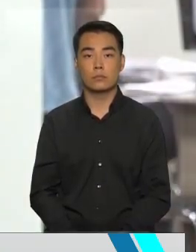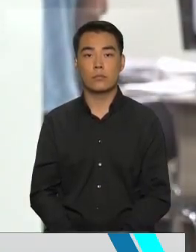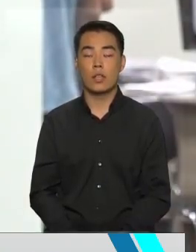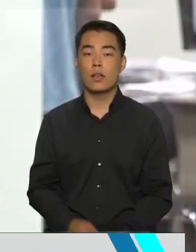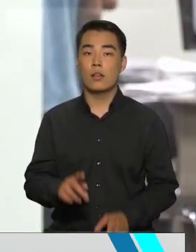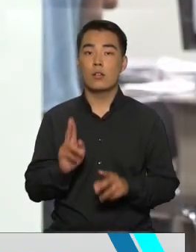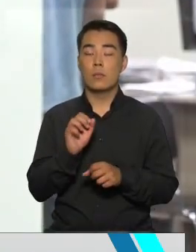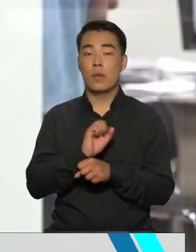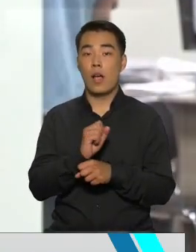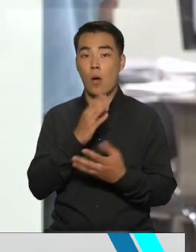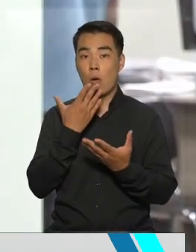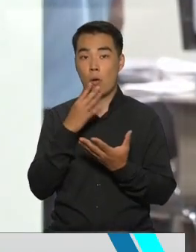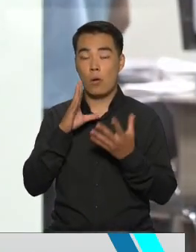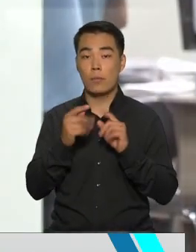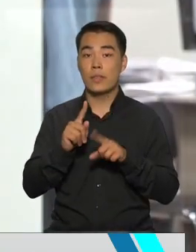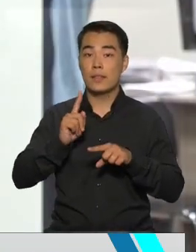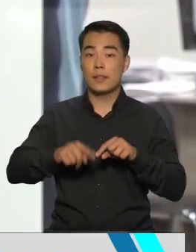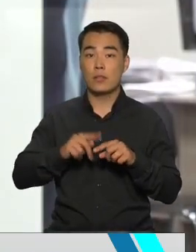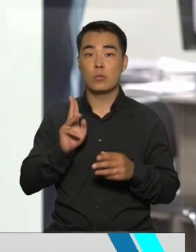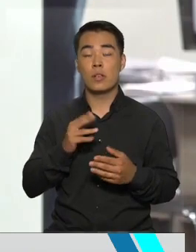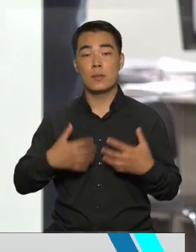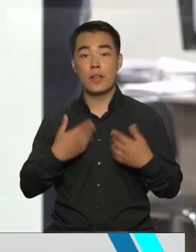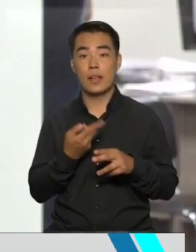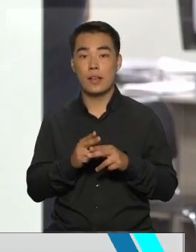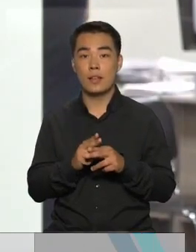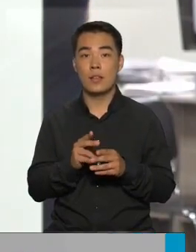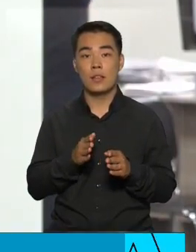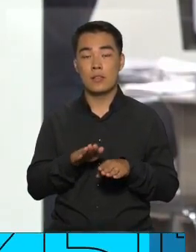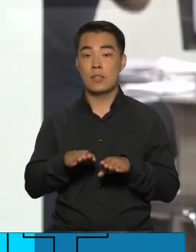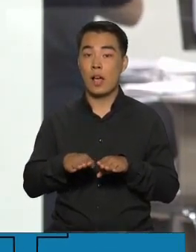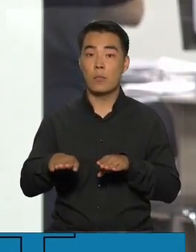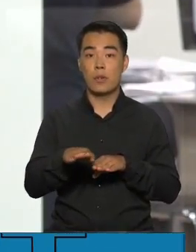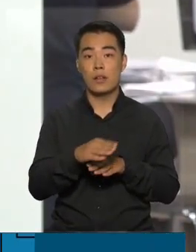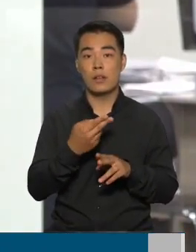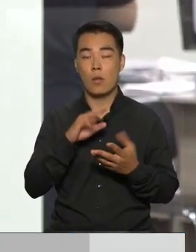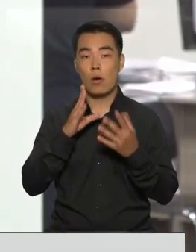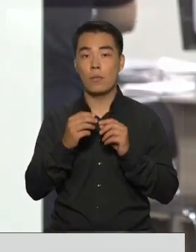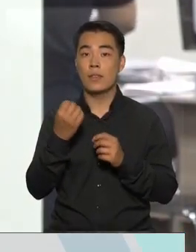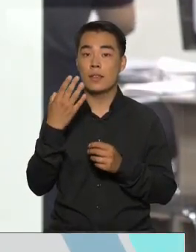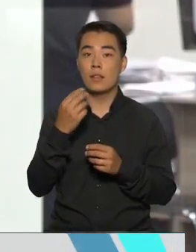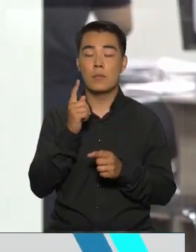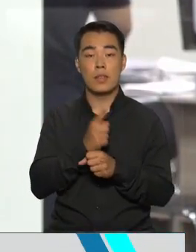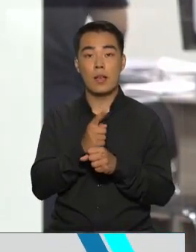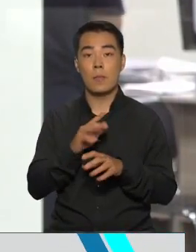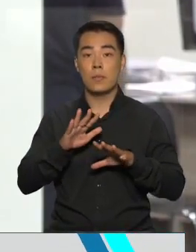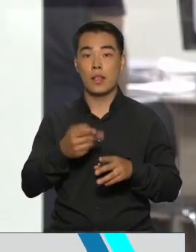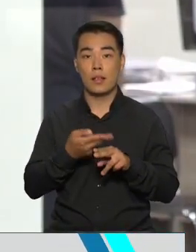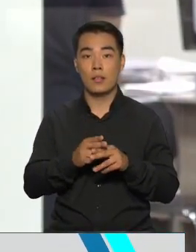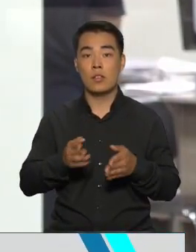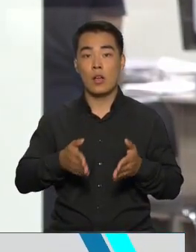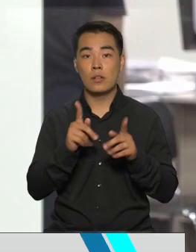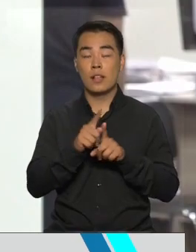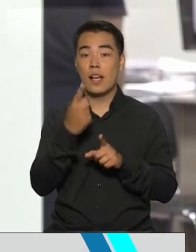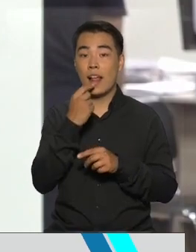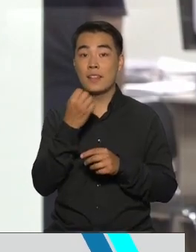Жол жүрісі жылдамдығын асыруы, қарсы бағытқа шығуы, бағдаршамның тыйым салынған түсіне өту, яғни қызыл